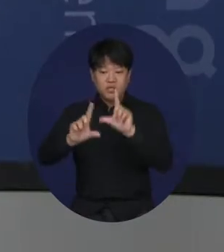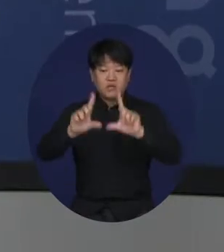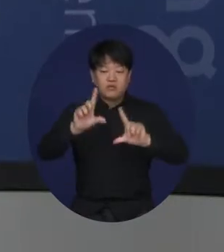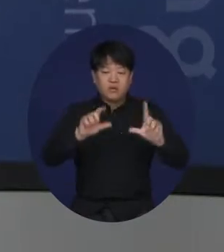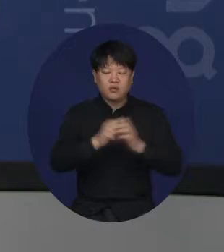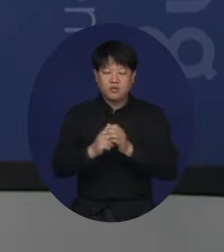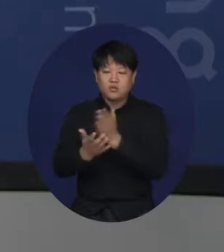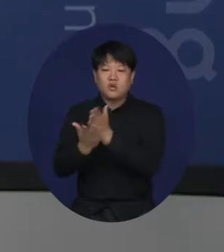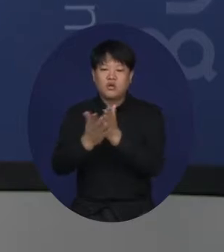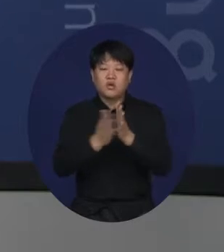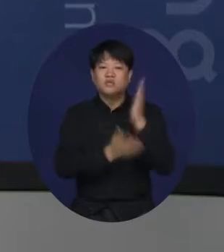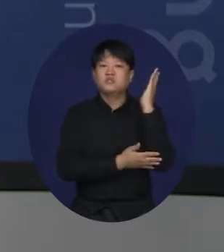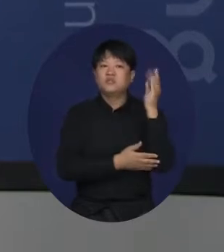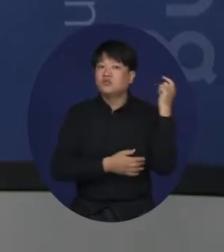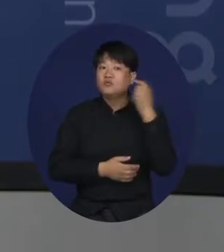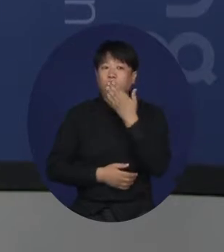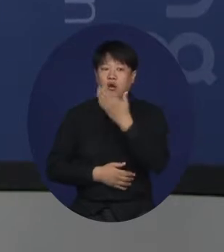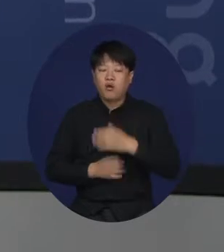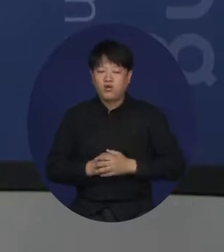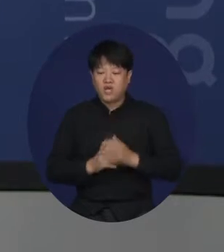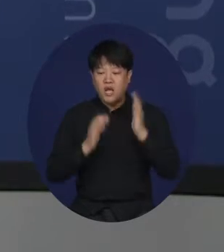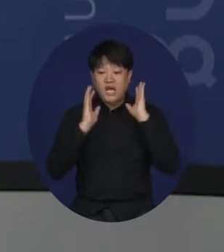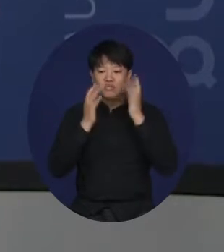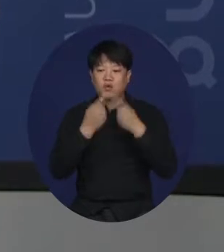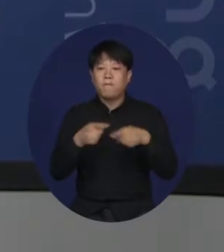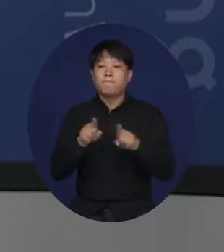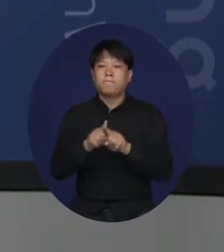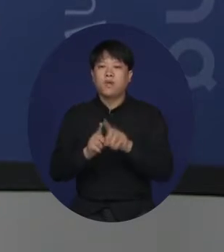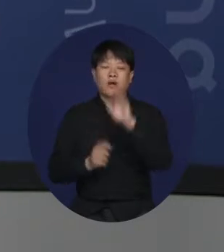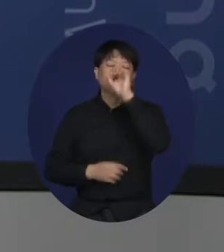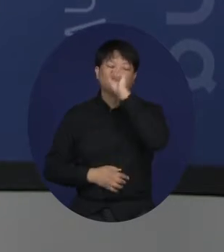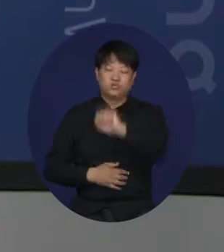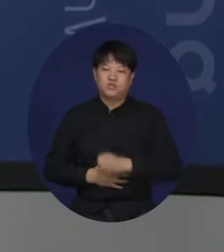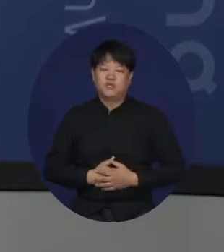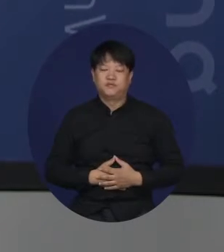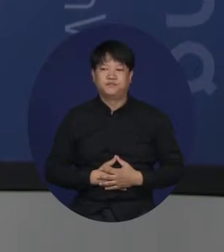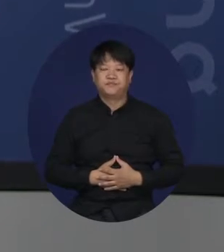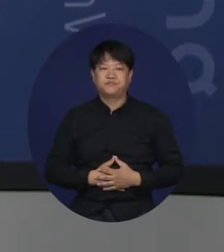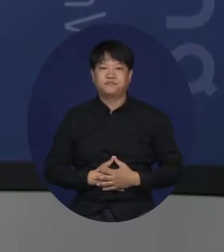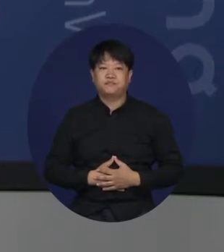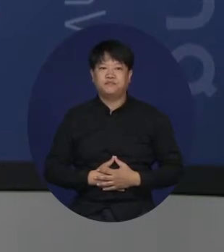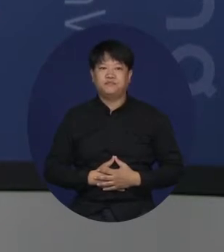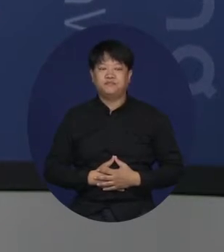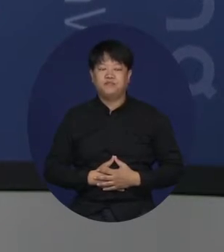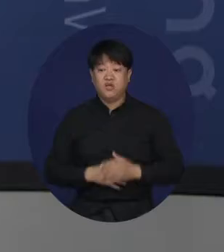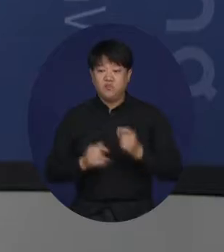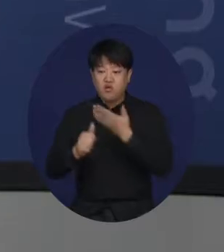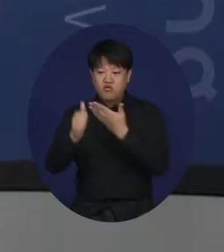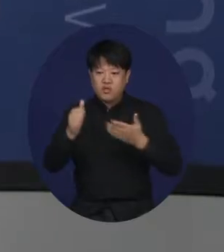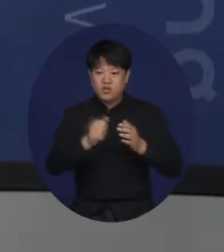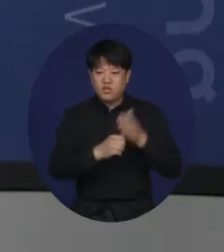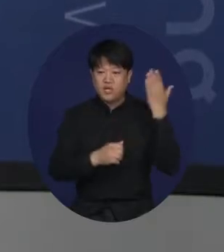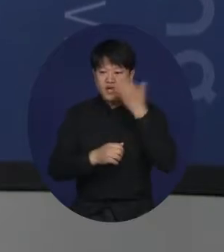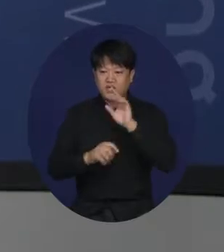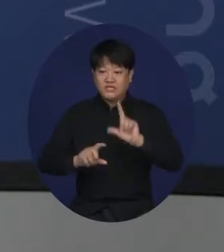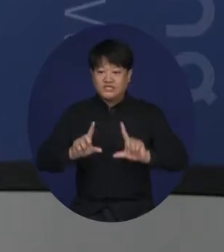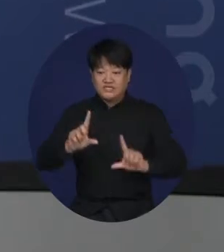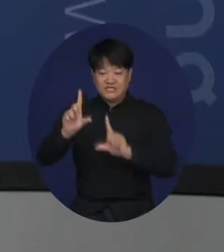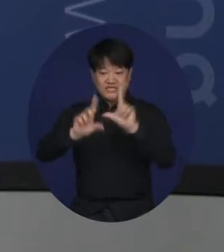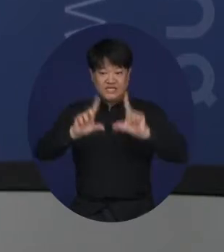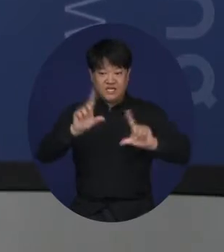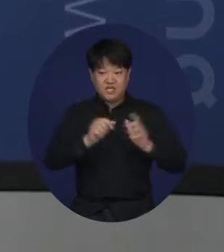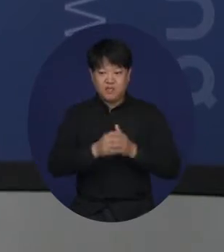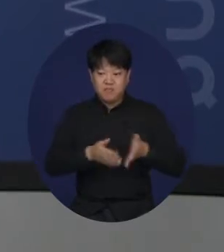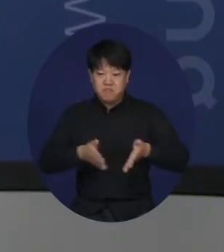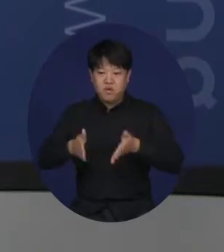지역 생태에 관한 다양한 이야기 도 알 수 있어서 아이들과 함께 하게도 더 없이 좋을 것 같습니다 형산강 에코